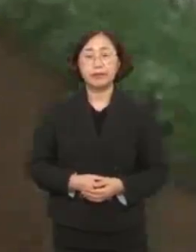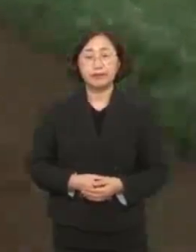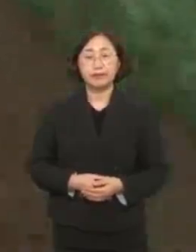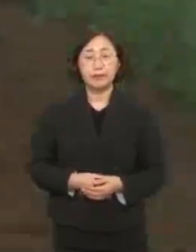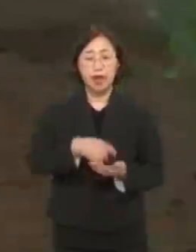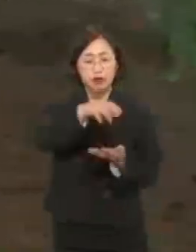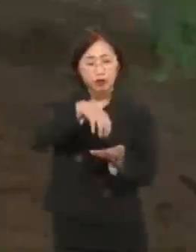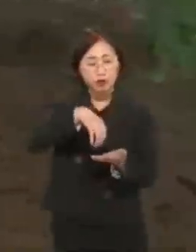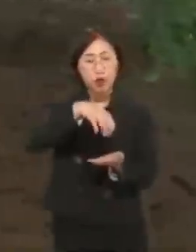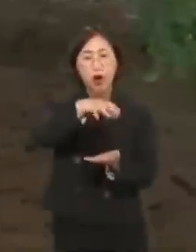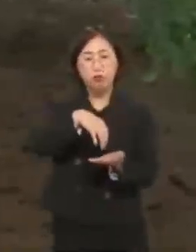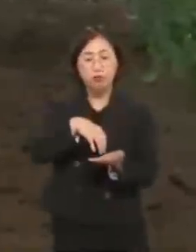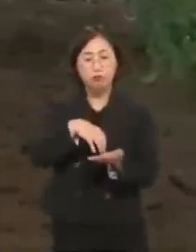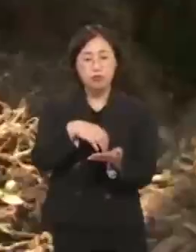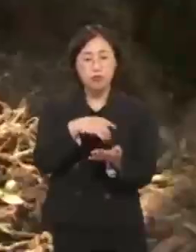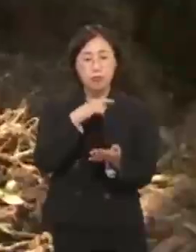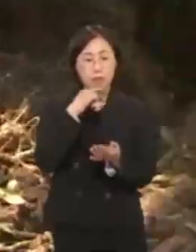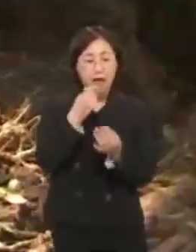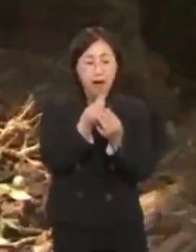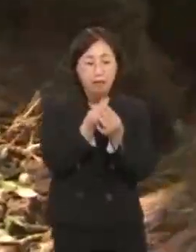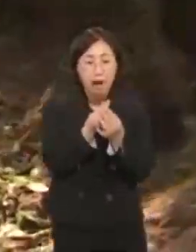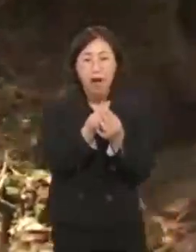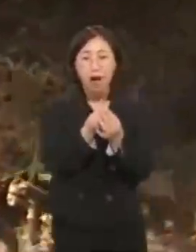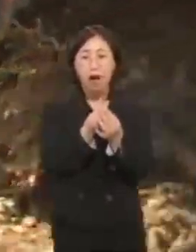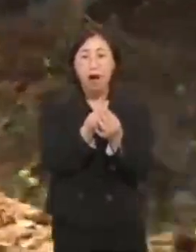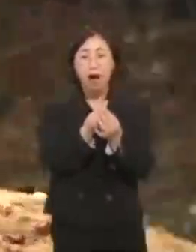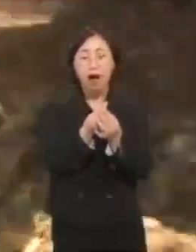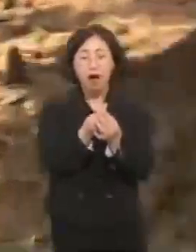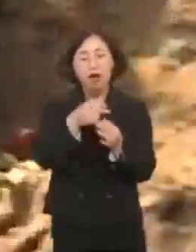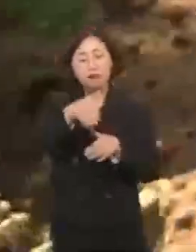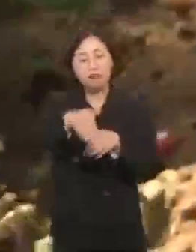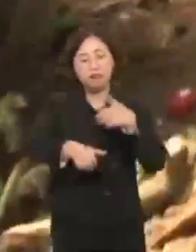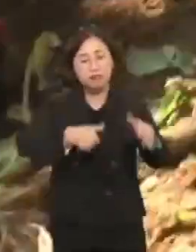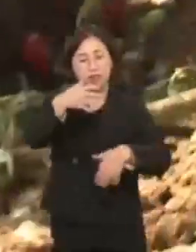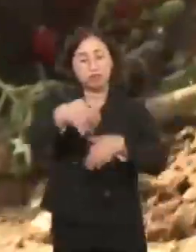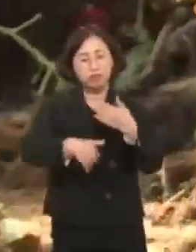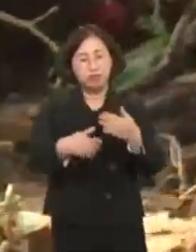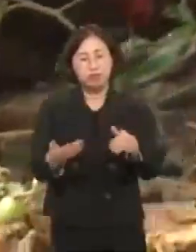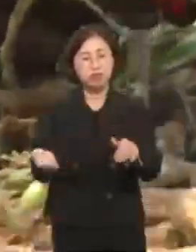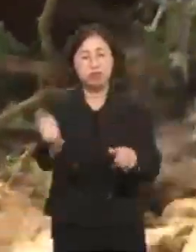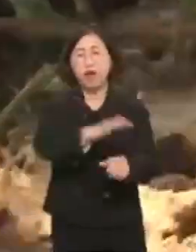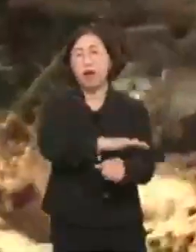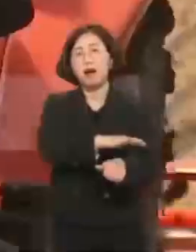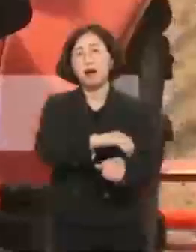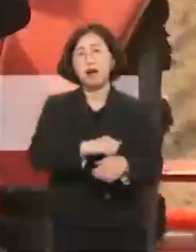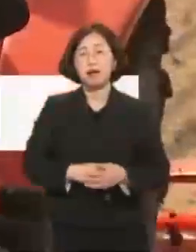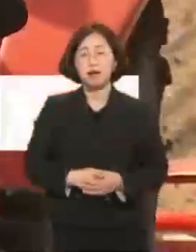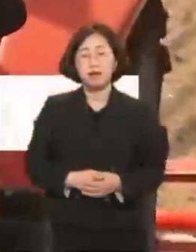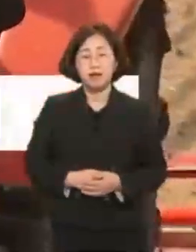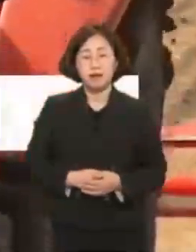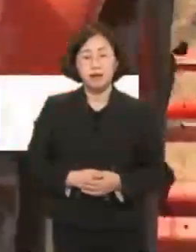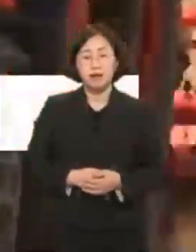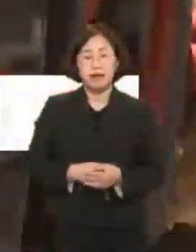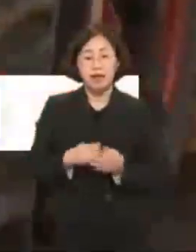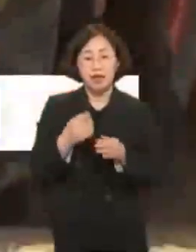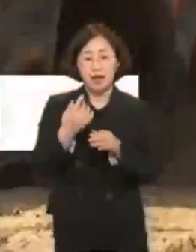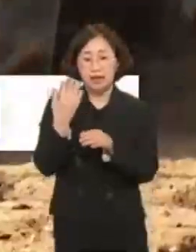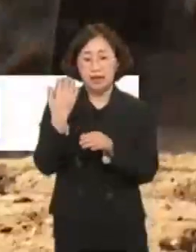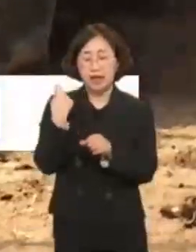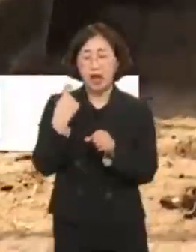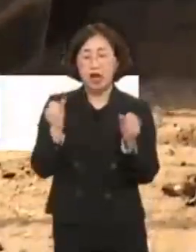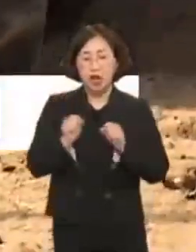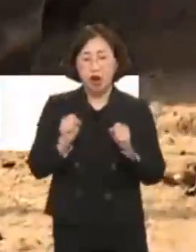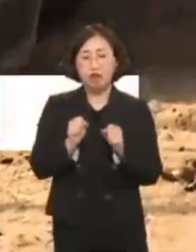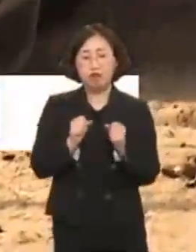수확을 앞두고 잘 연근 방울토마토가 줄기째 산산조각나 흙더미에 파묻히고 있습니다. 지난 겨울 치솟은